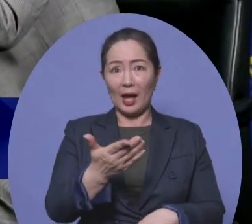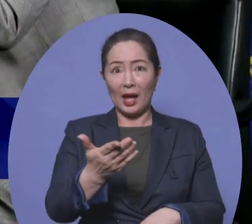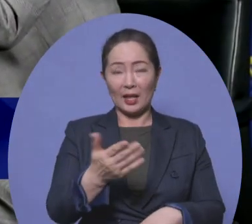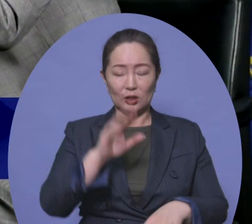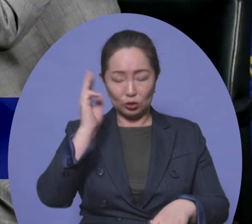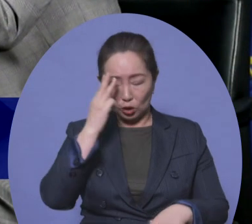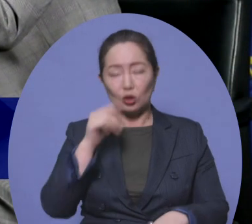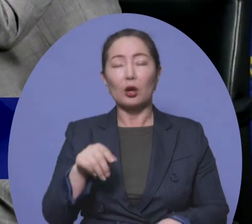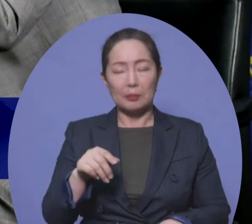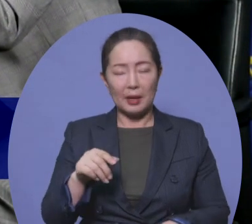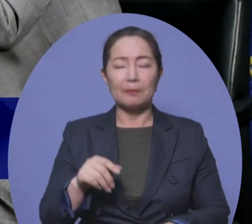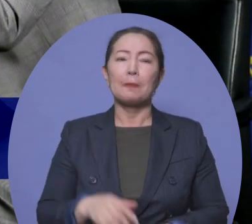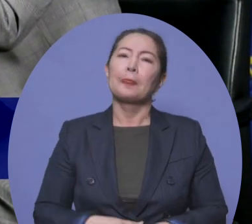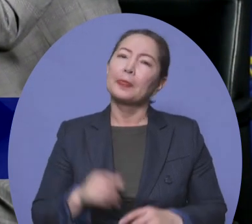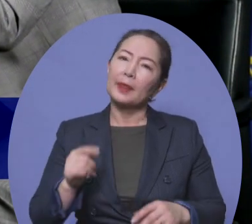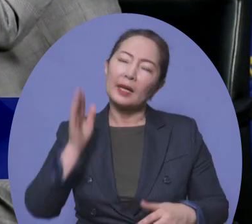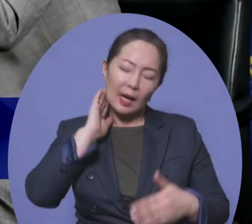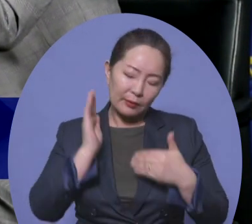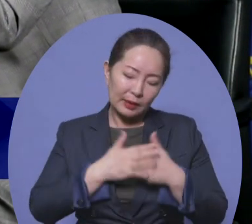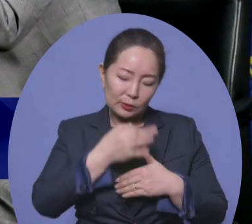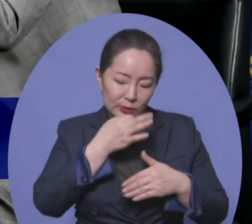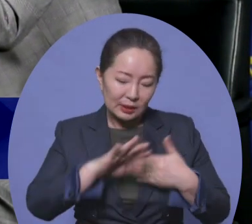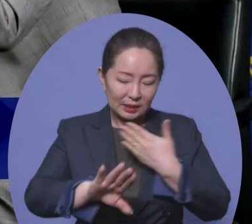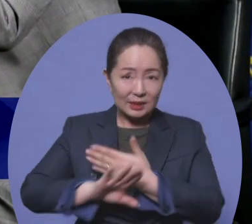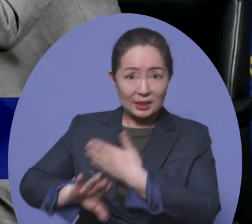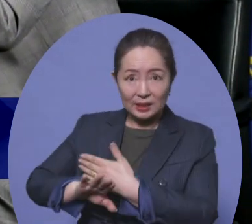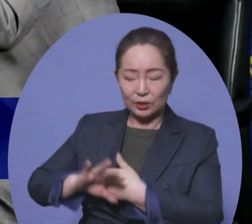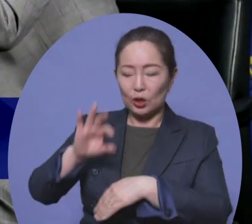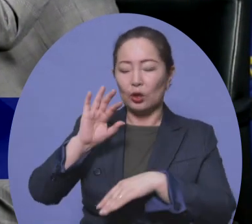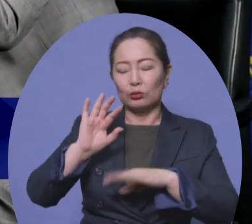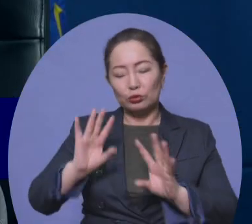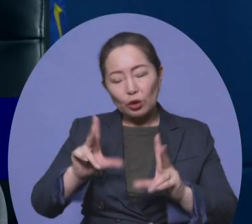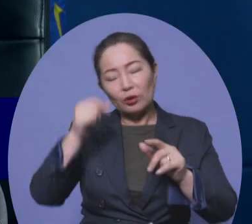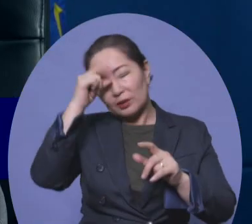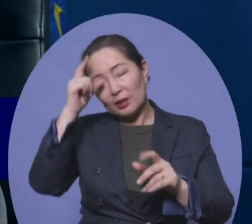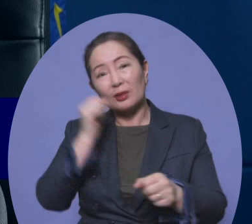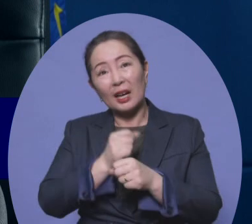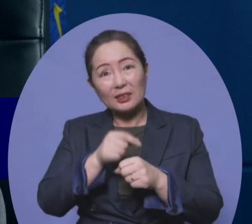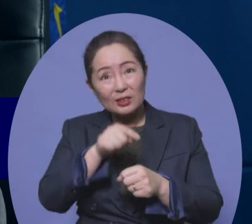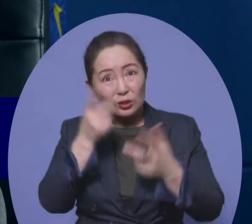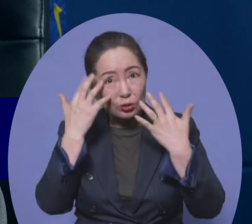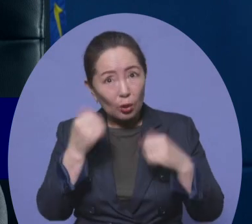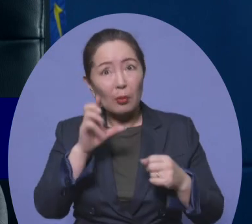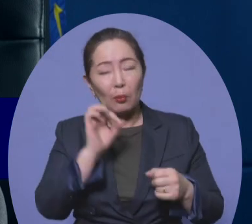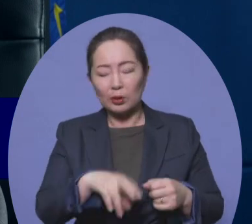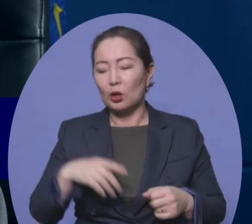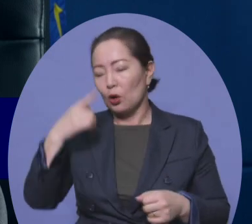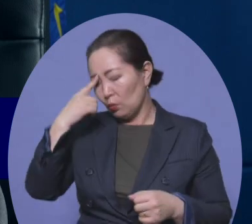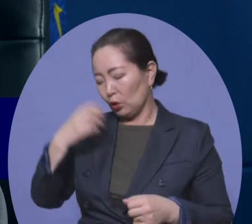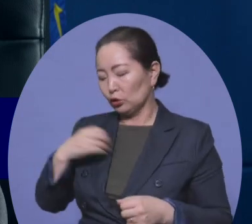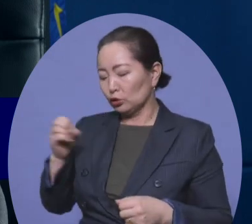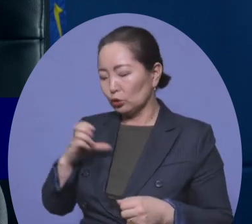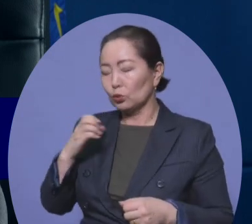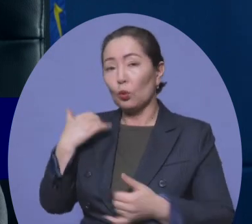одоо тодорхойлдог. Тэгэхээр авилгаас үүссэн сэргийлэх соён гүйлх үйл ажиллагаа зохион байгуулахдаа Монгол одоо яс уламжлал